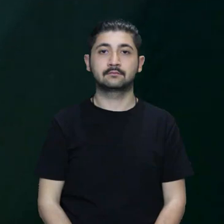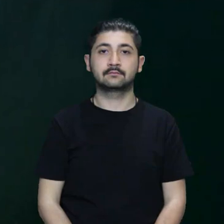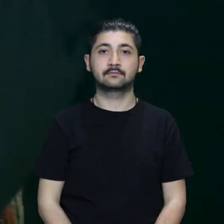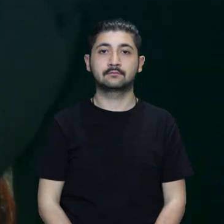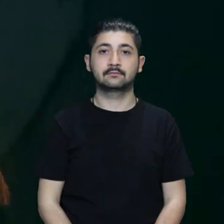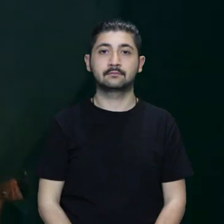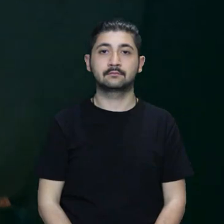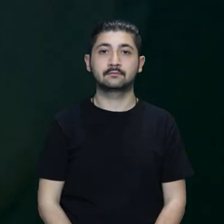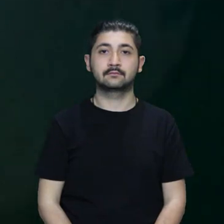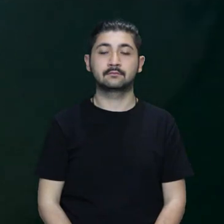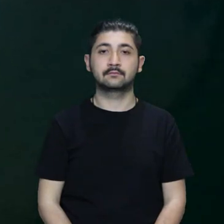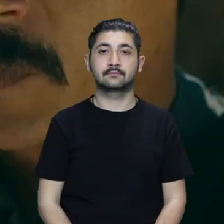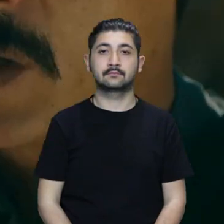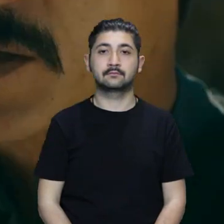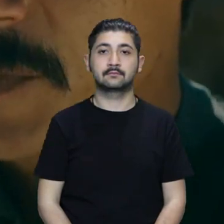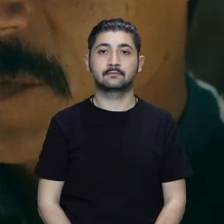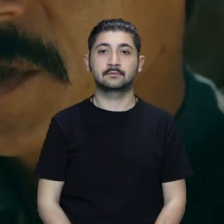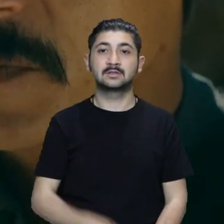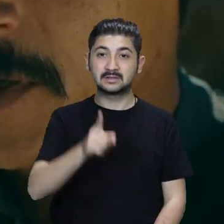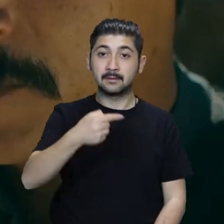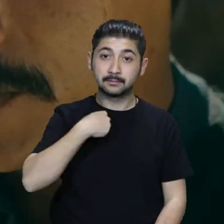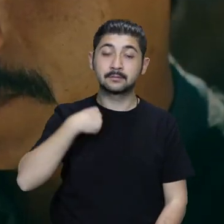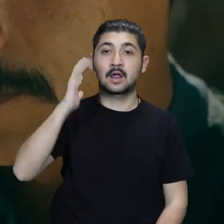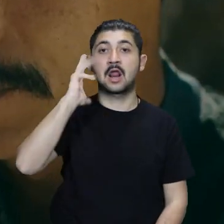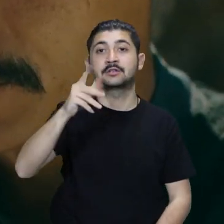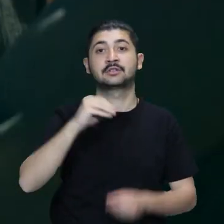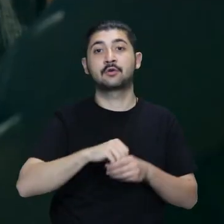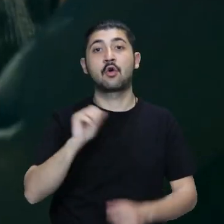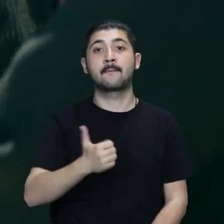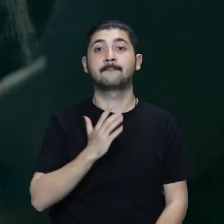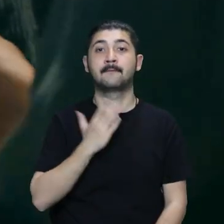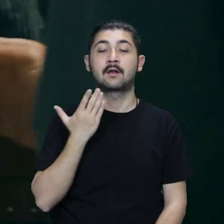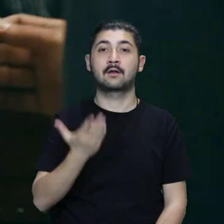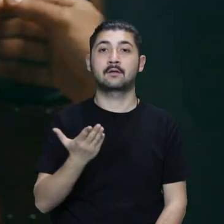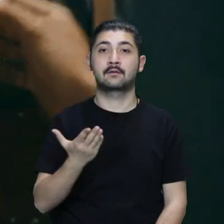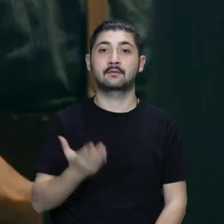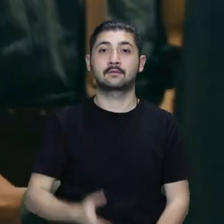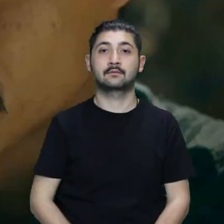yüzünü ellerinin arasına aldı. Sen bizim istikbalimizsin.